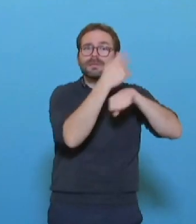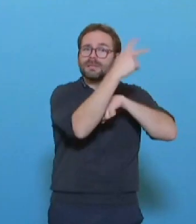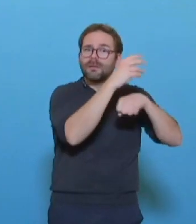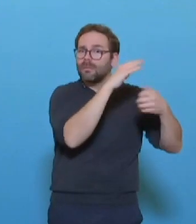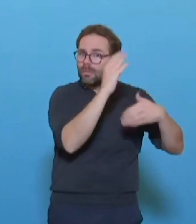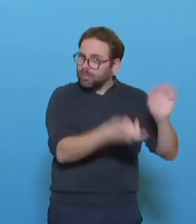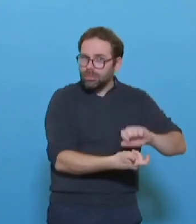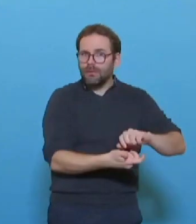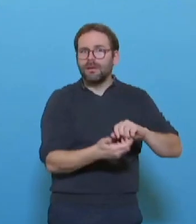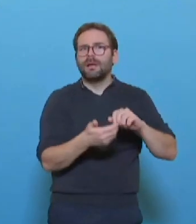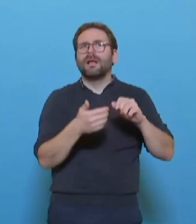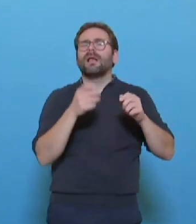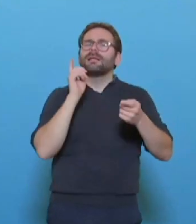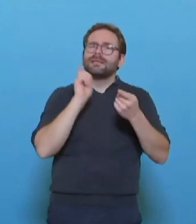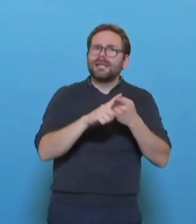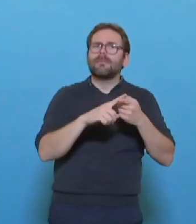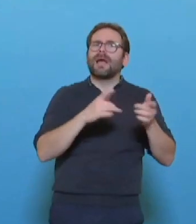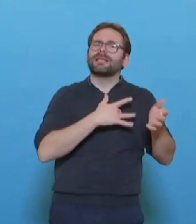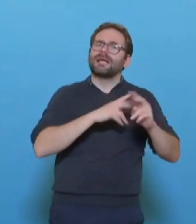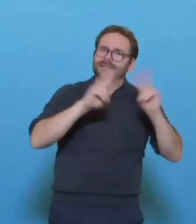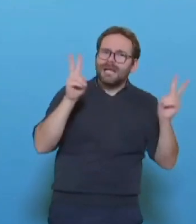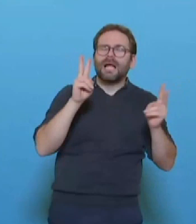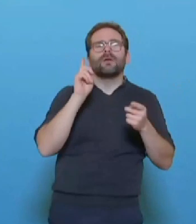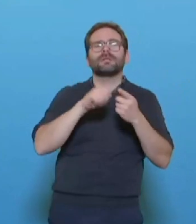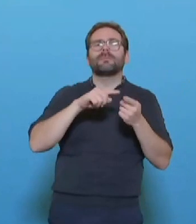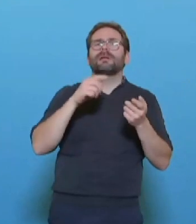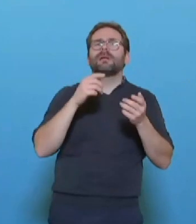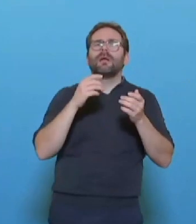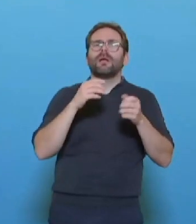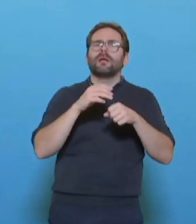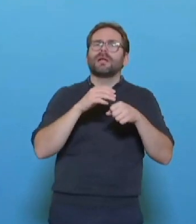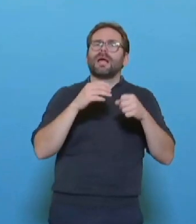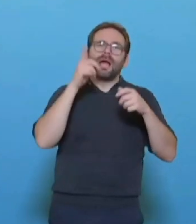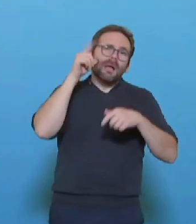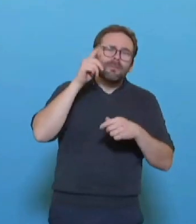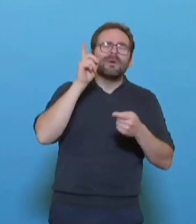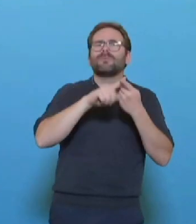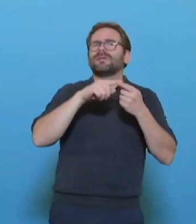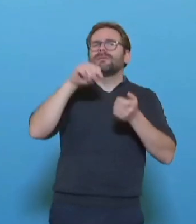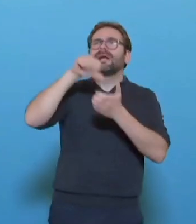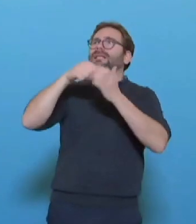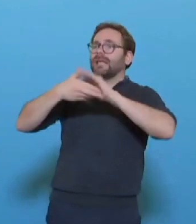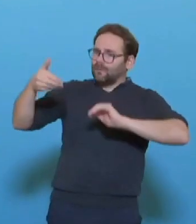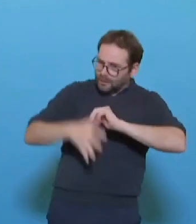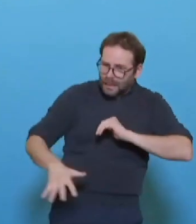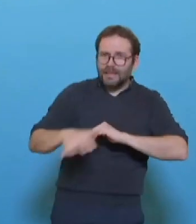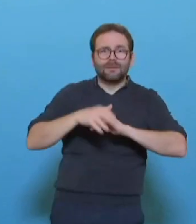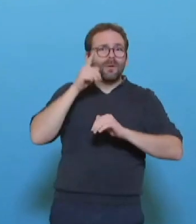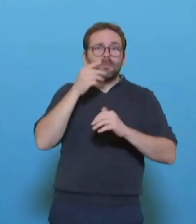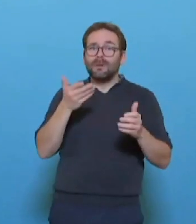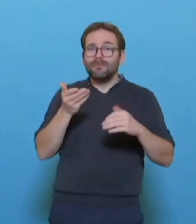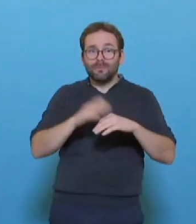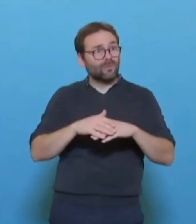de la République, au nom de la décentralisation républicaine et culturelle, vous êtes en train de le faire tomber. Alors je vous le dis aussi